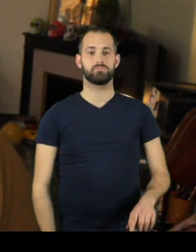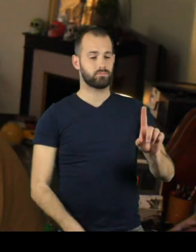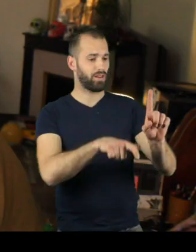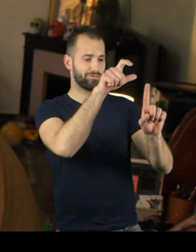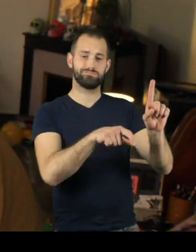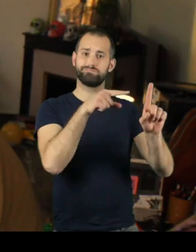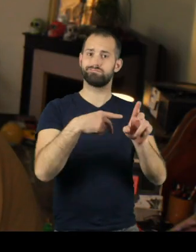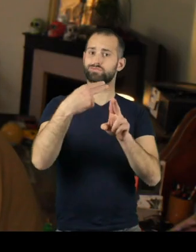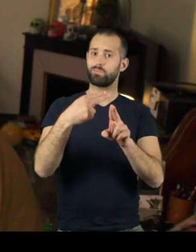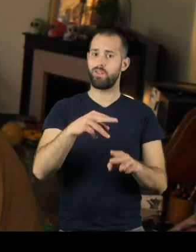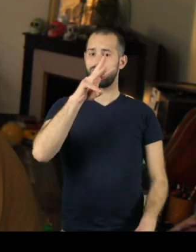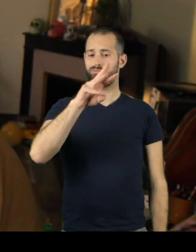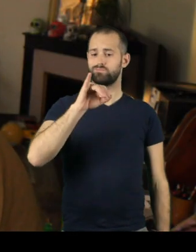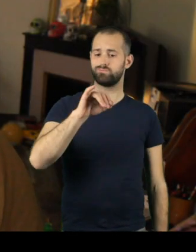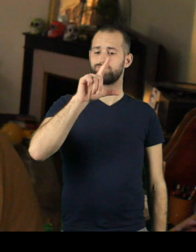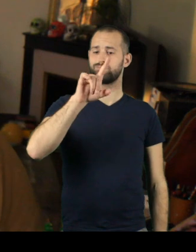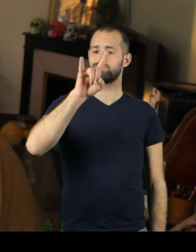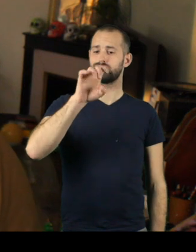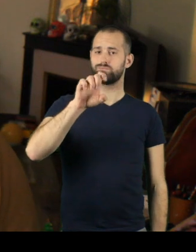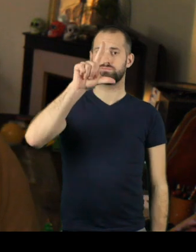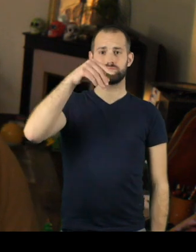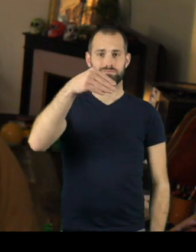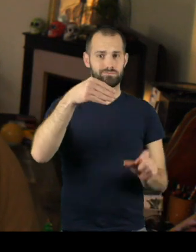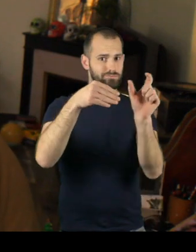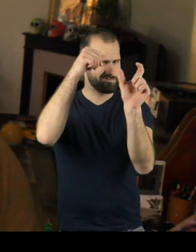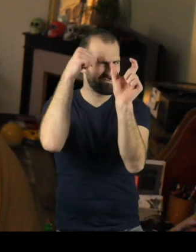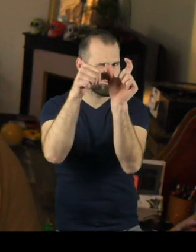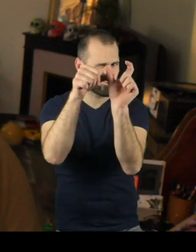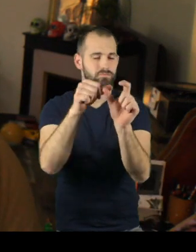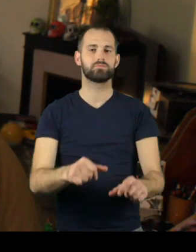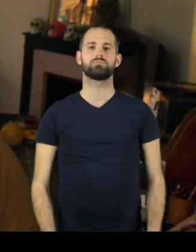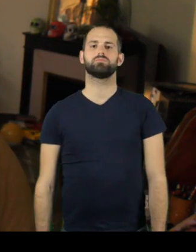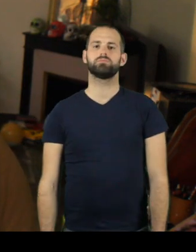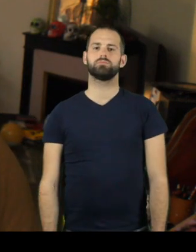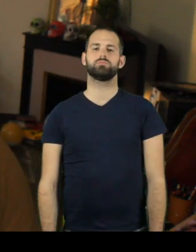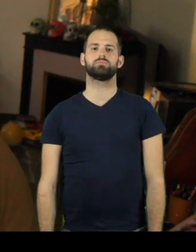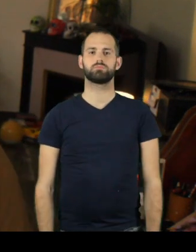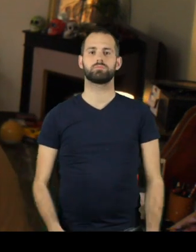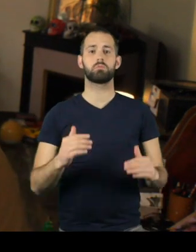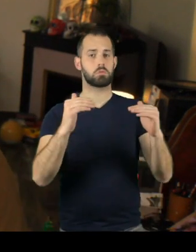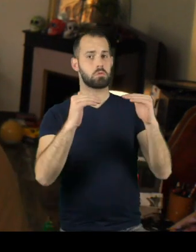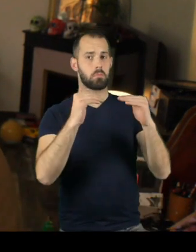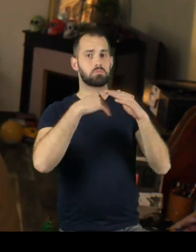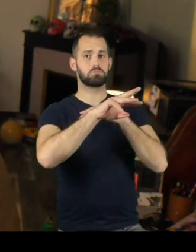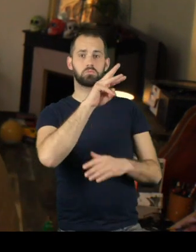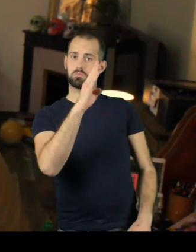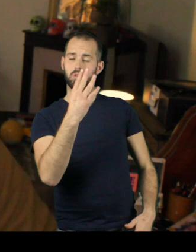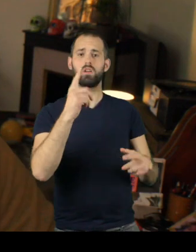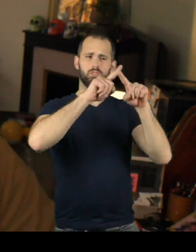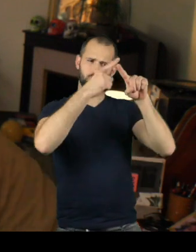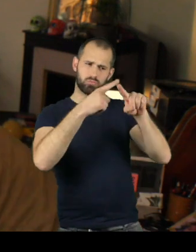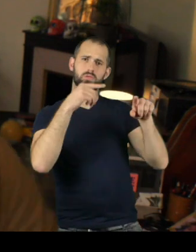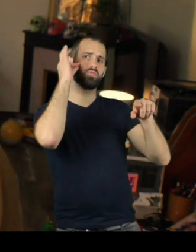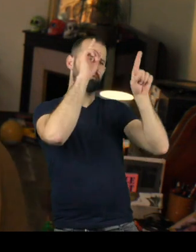À noter ici que le personnage qui reçoit la flèche se prénomme le soldat Willem. Gardez ça en tête. Par la suite, ce même son va